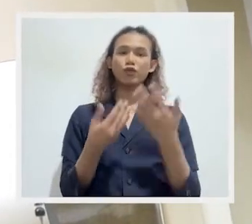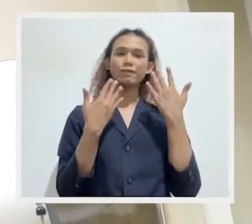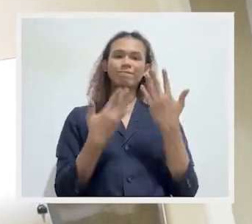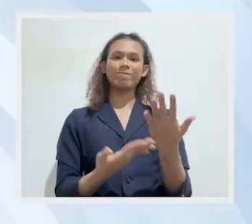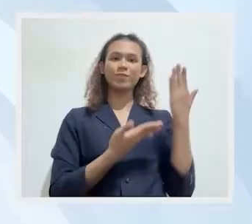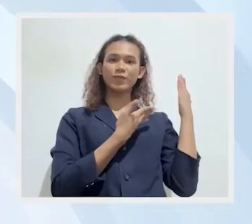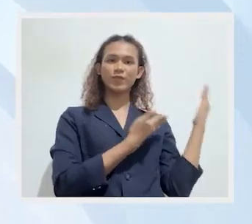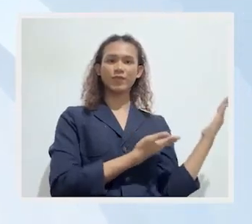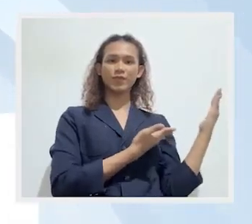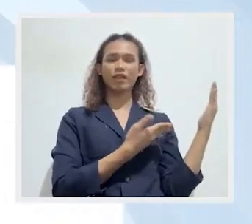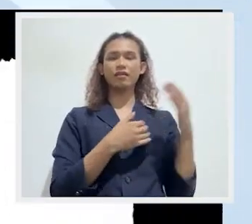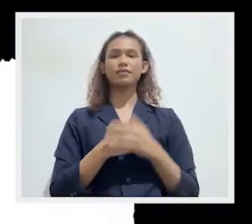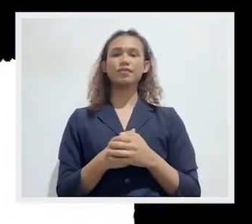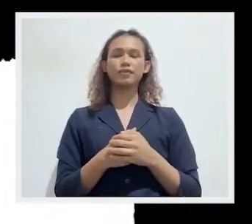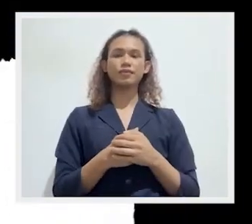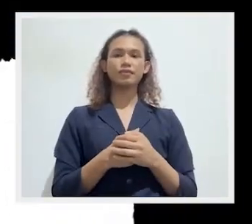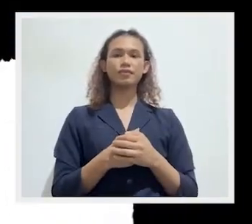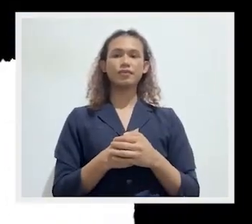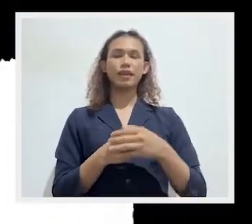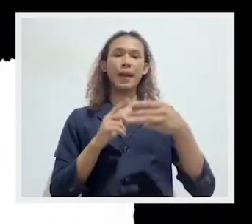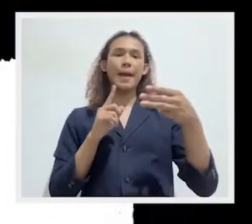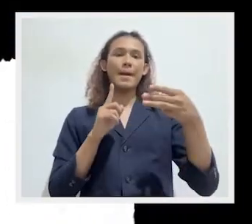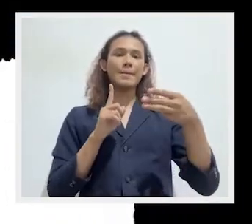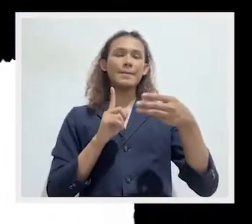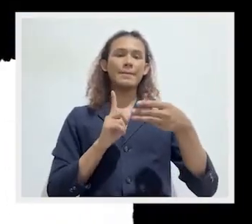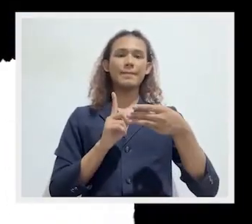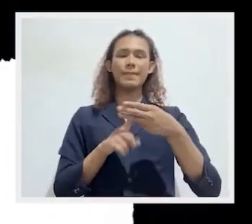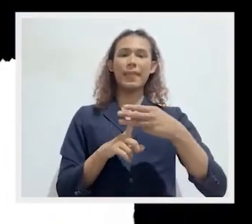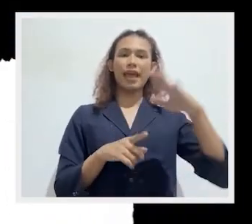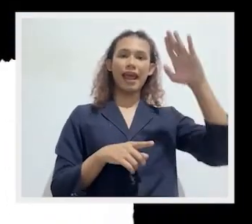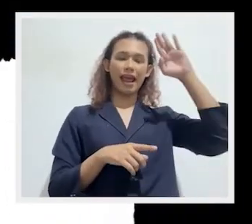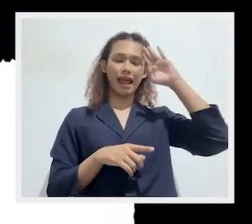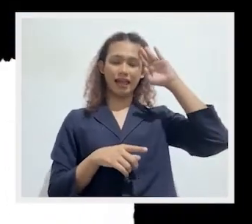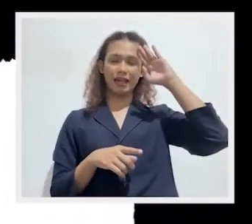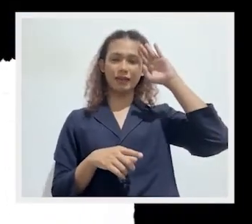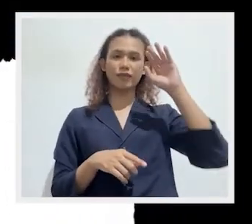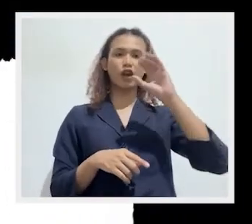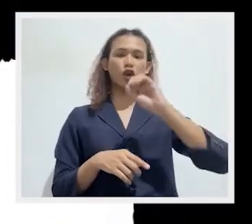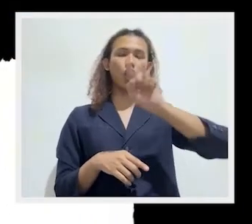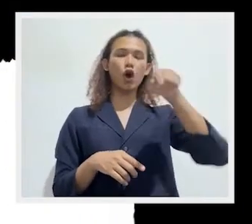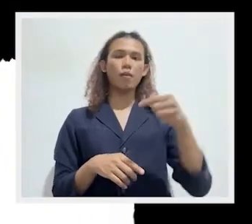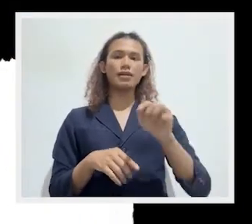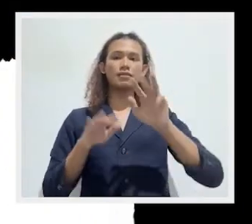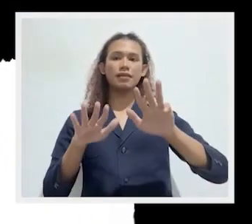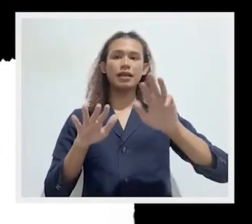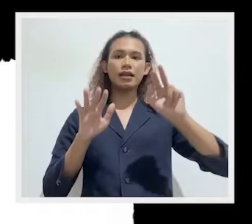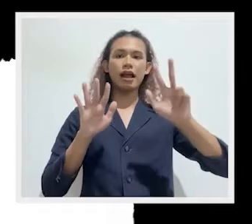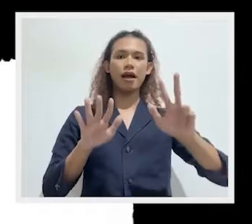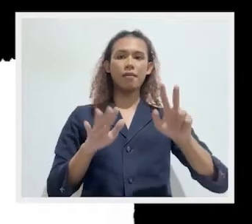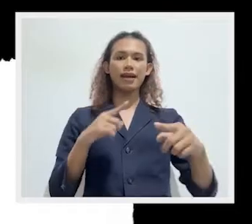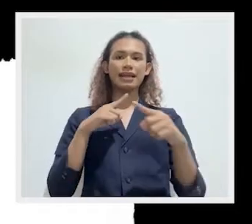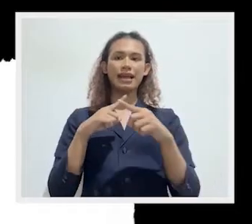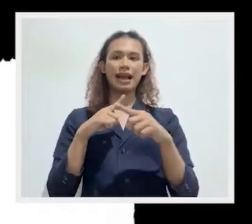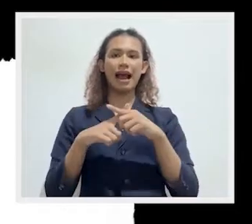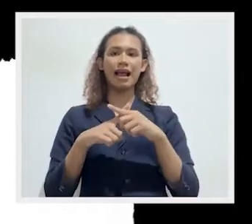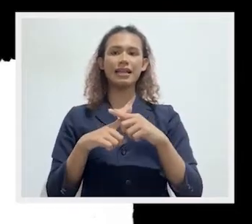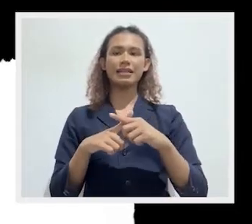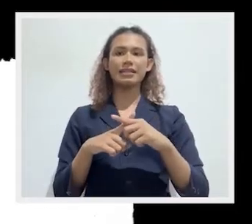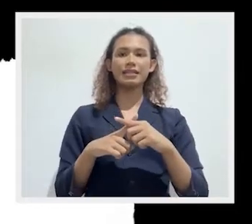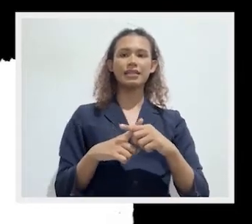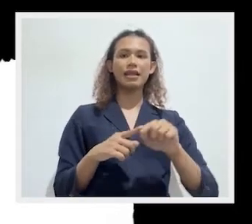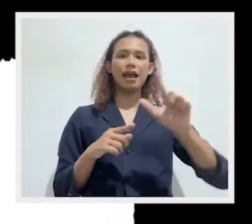rumus sebagai berikut. Berat laki-laki sama dengan 0,98 kali lingkar